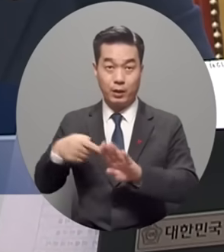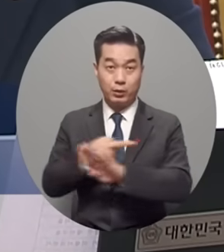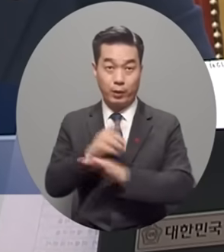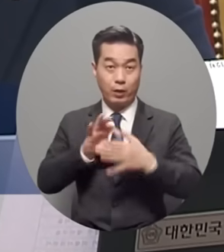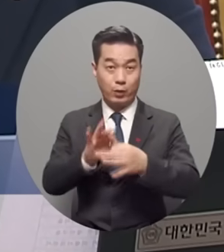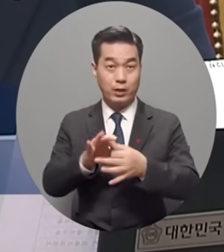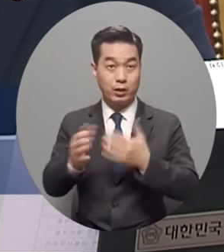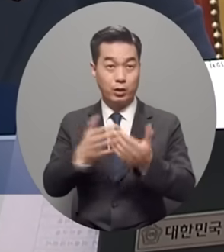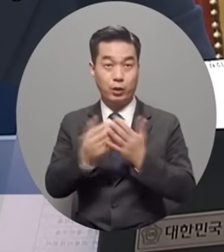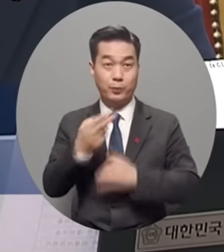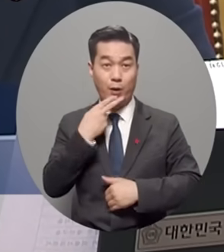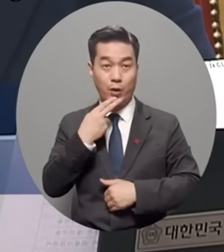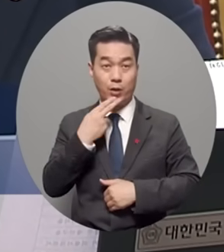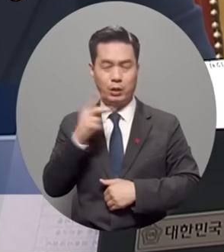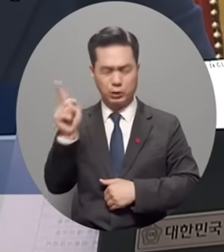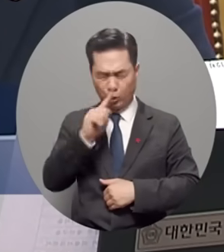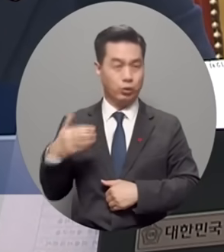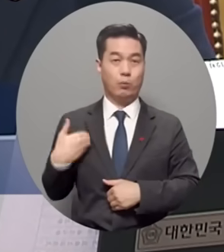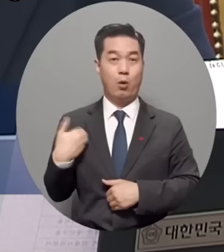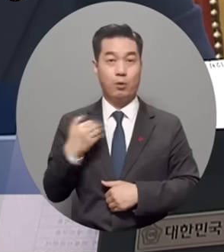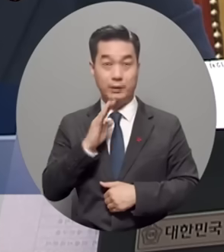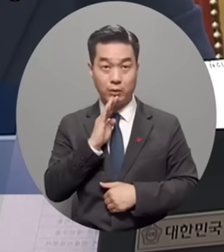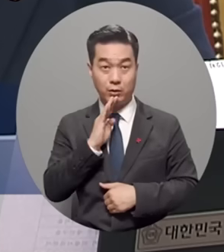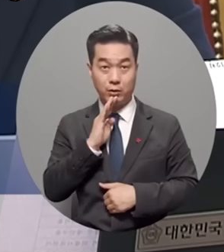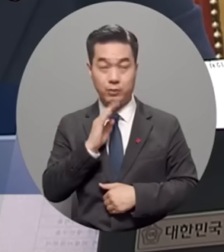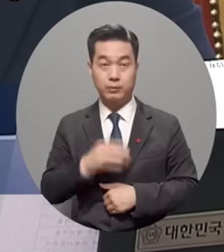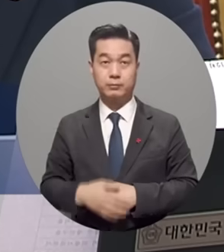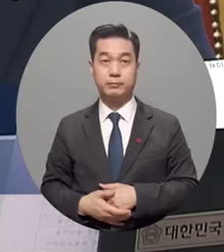그러니까 말하자면 문외한이신 거죠?